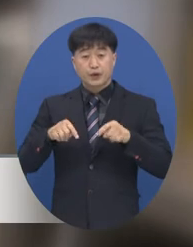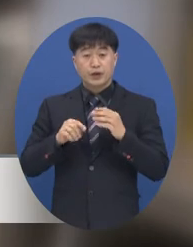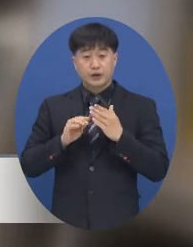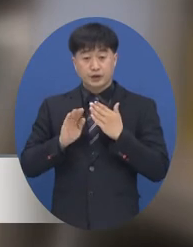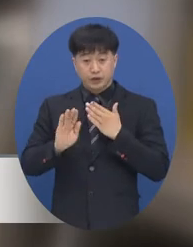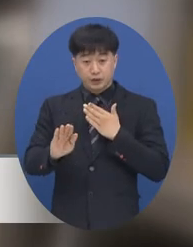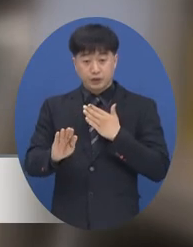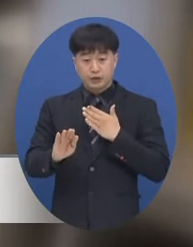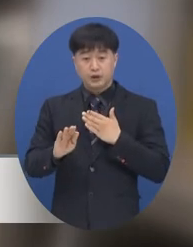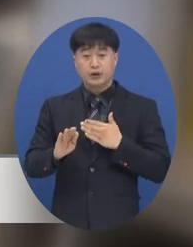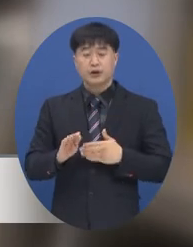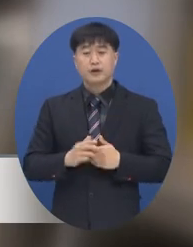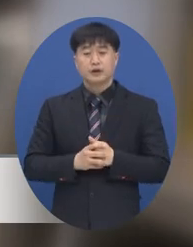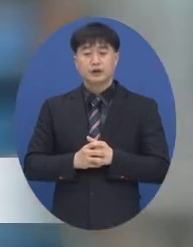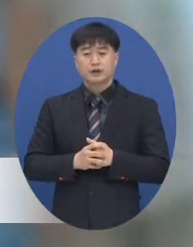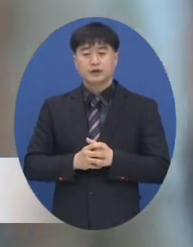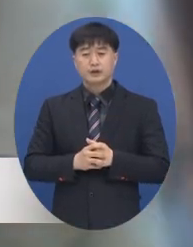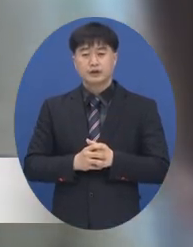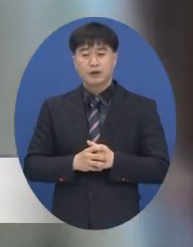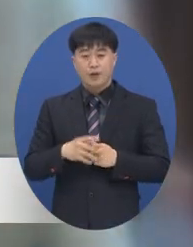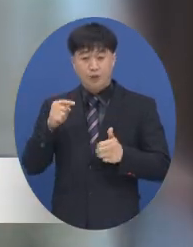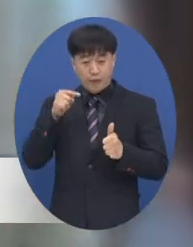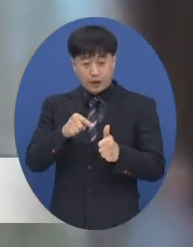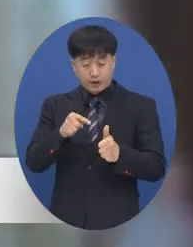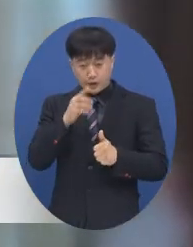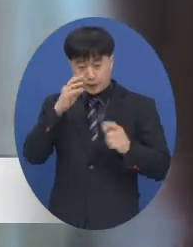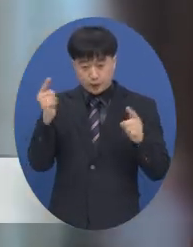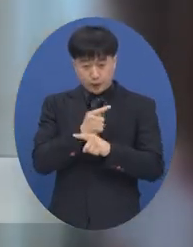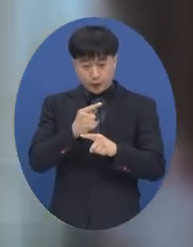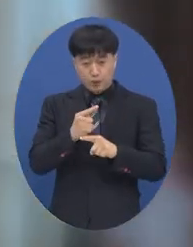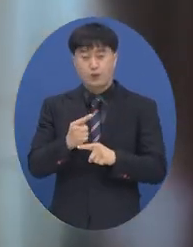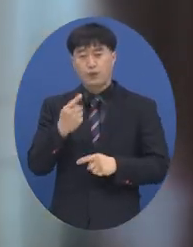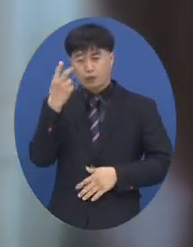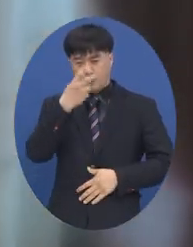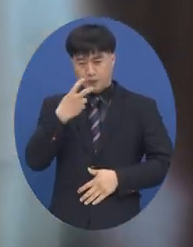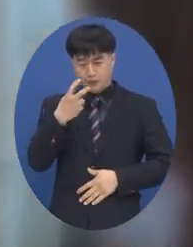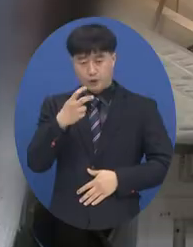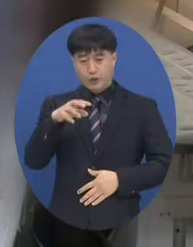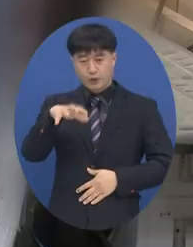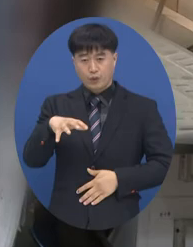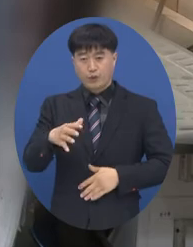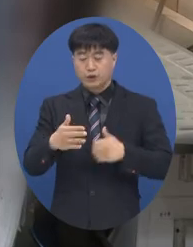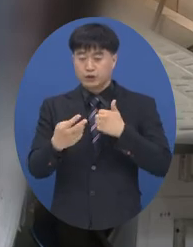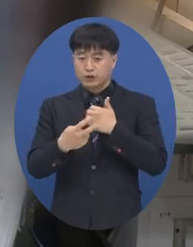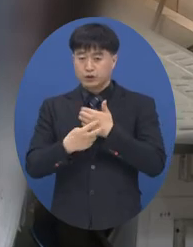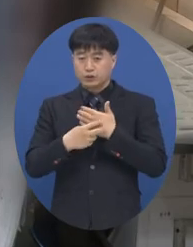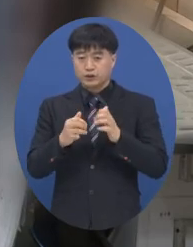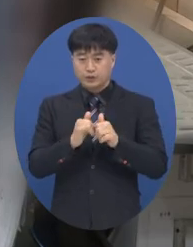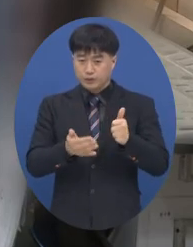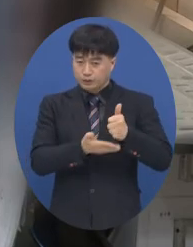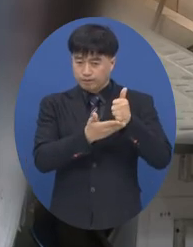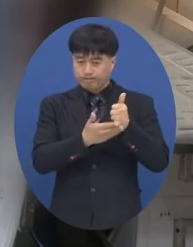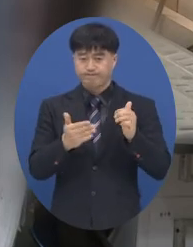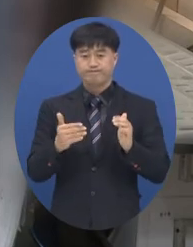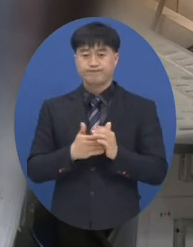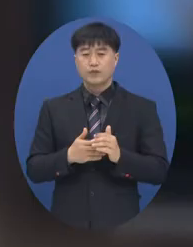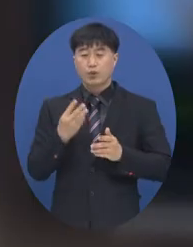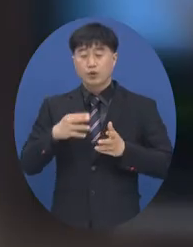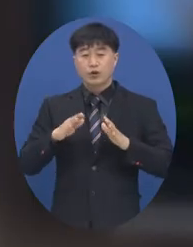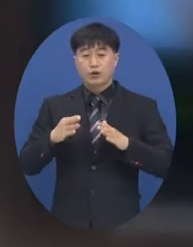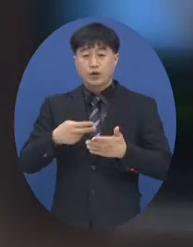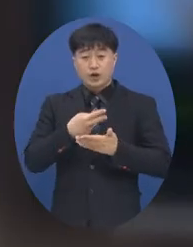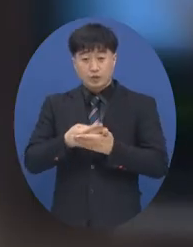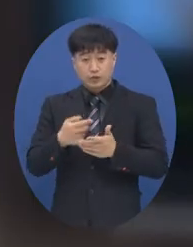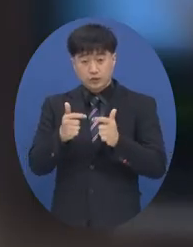이어 오병권 경기도지사 권한대행은 확진자 치료 현황을 점검하고 현장 의료진들을 격려했습니다. 경기도는 입원 환자